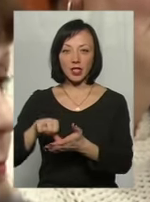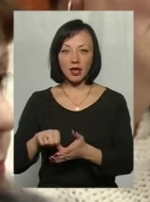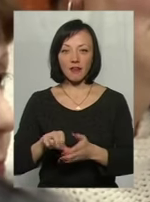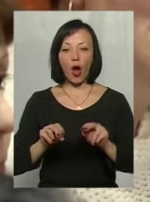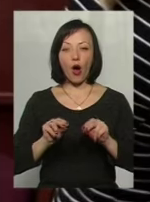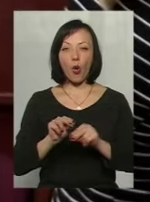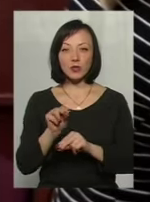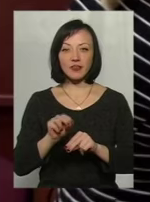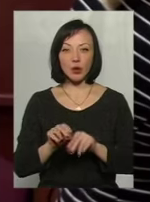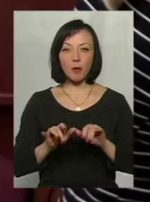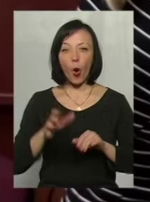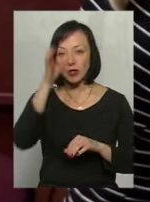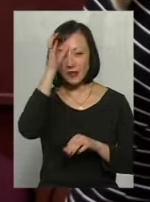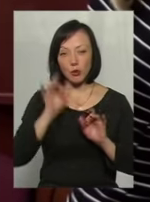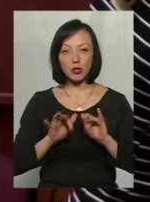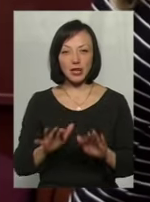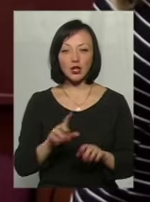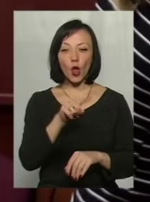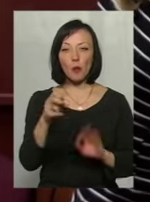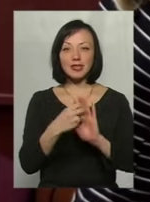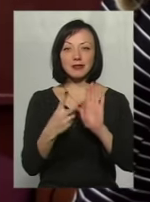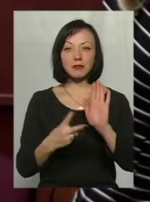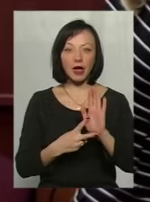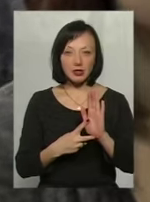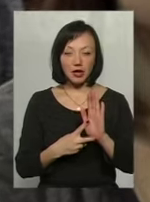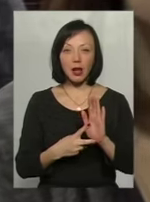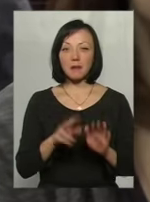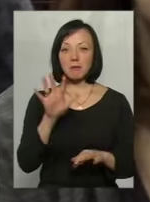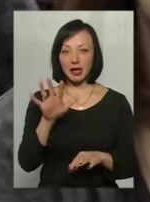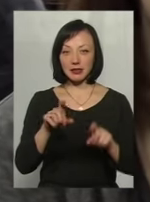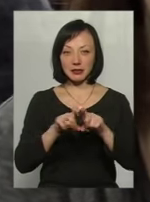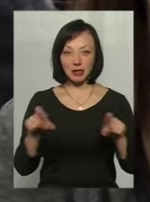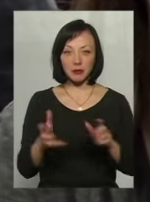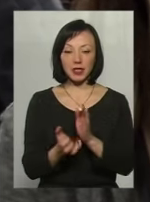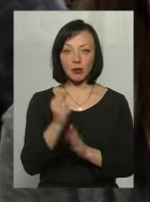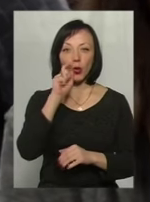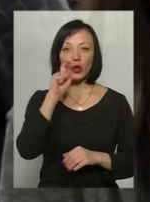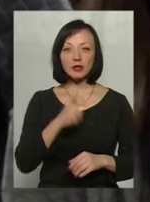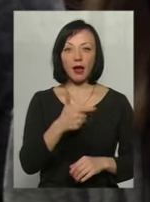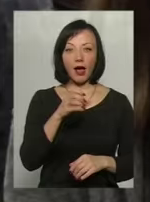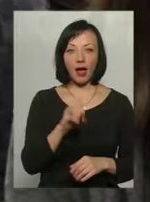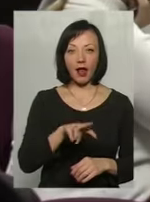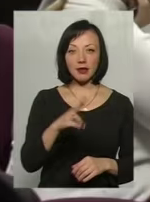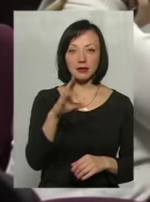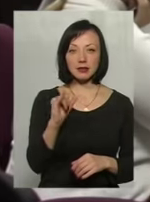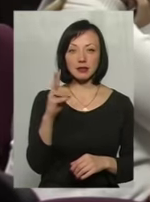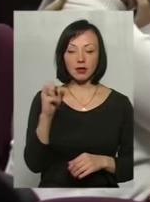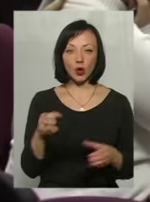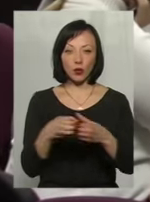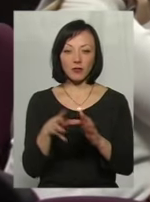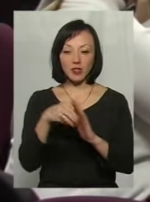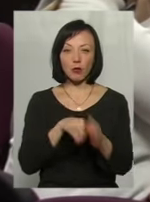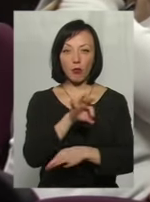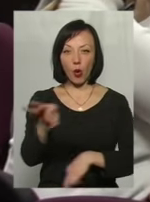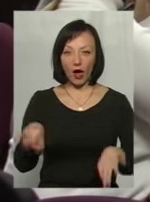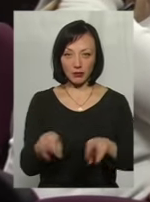процесу. Хмельницький ліцей номер 17 – один з 5 українських навчальних закладів, де за підтримки української гельсінської групи втілюють проект «Школа